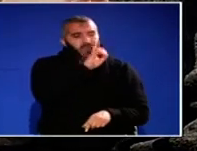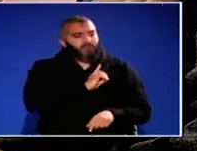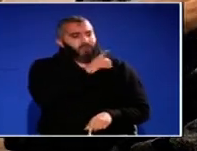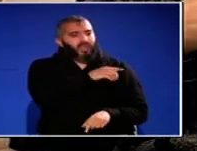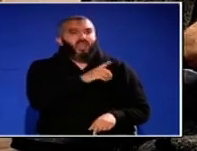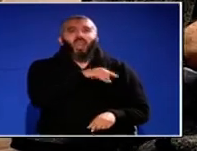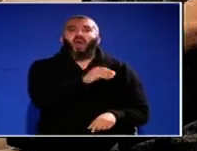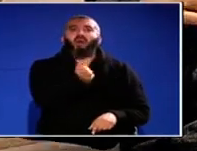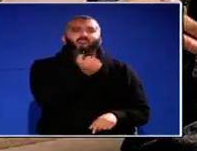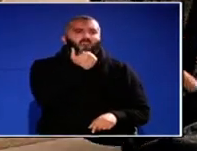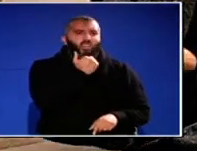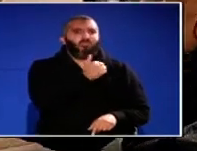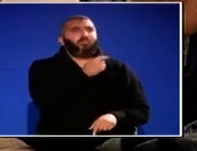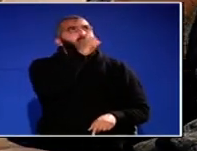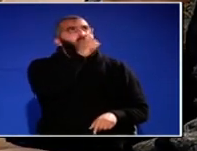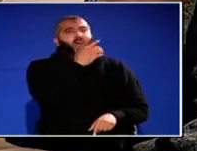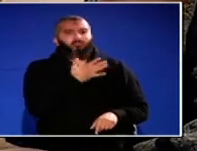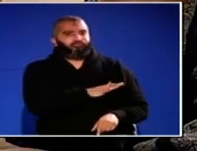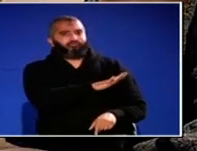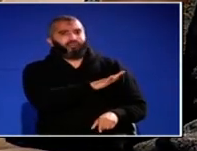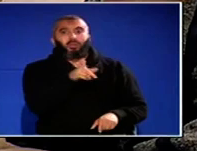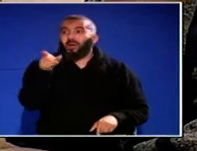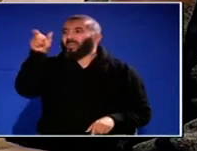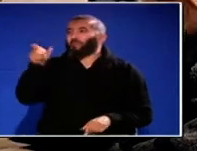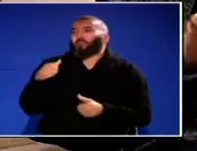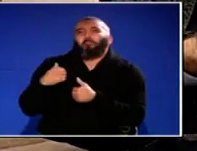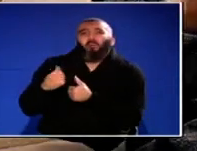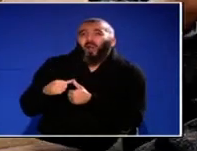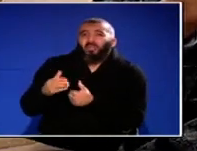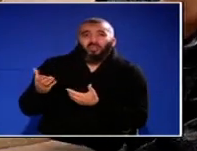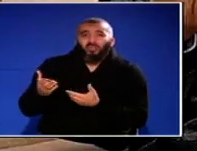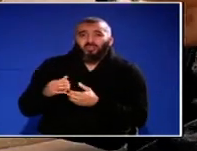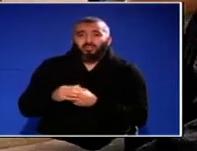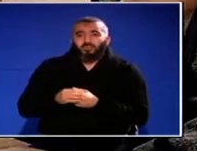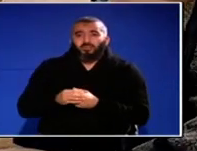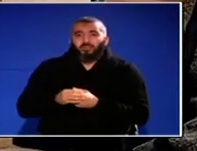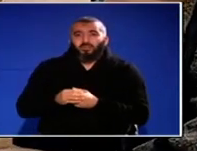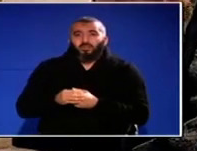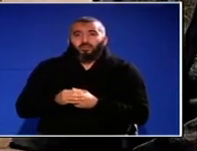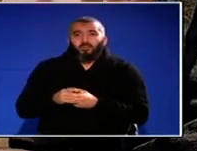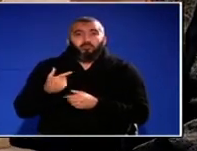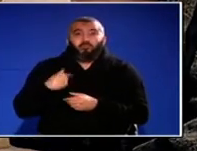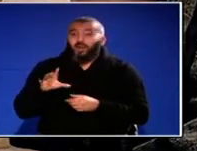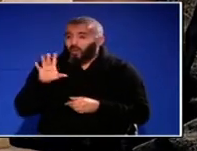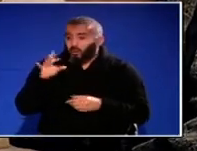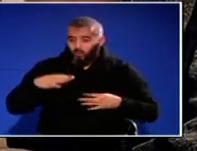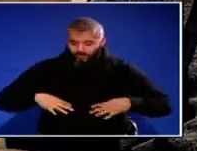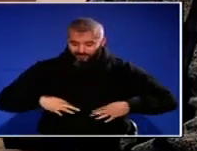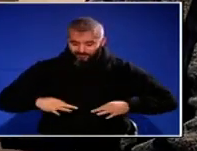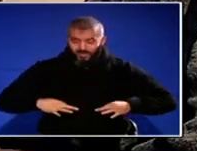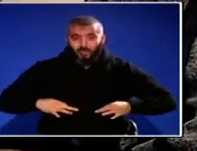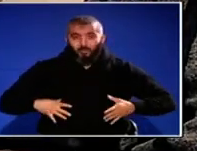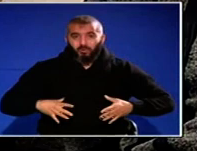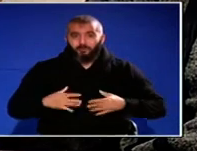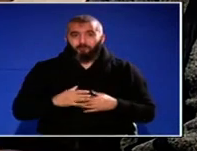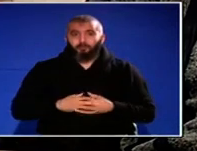وسعها. الصحيح مكلف بأن النجاسات ما تصيب، خاصة هذه النجاسة ما تصيبش البدن تاعه وما تصيبش الثياب تاعه، لأن احنا